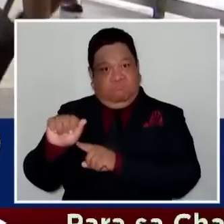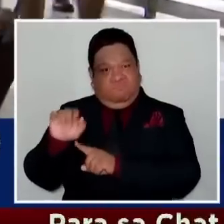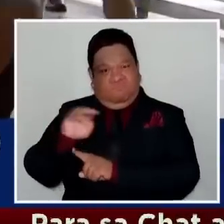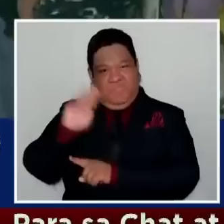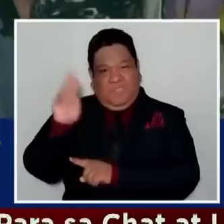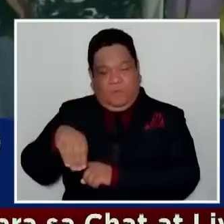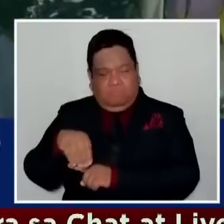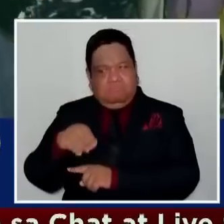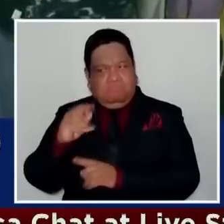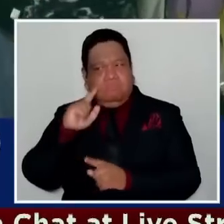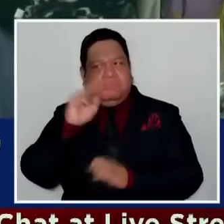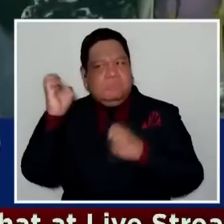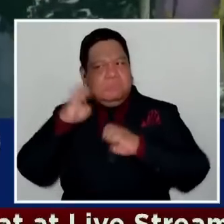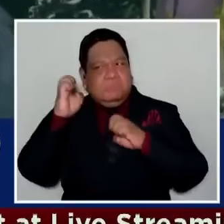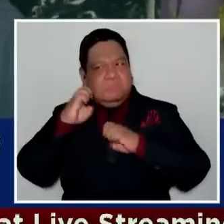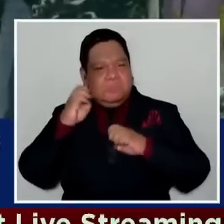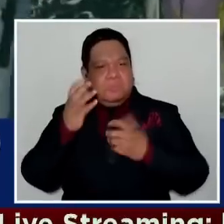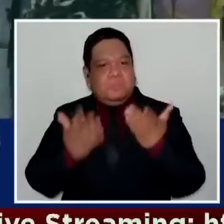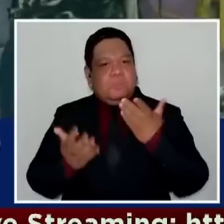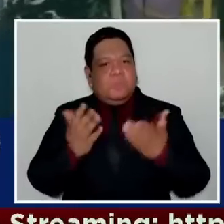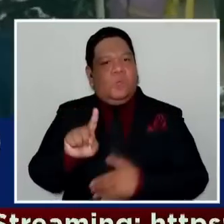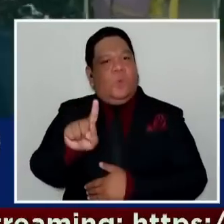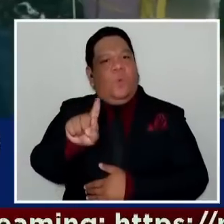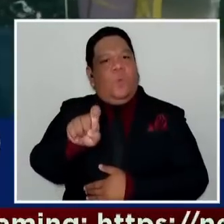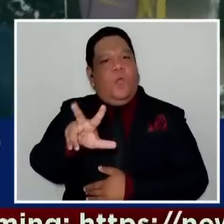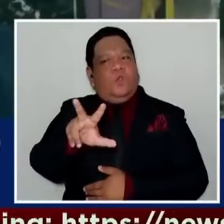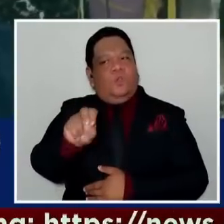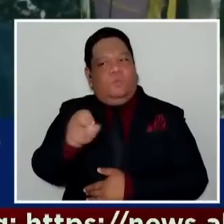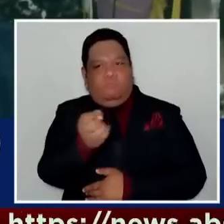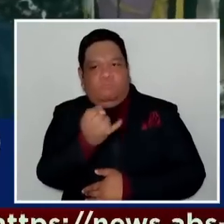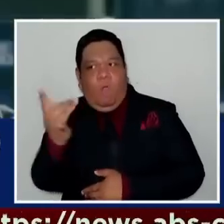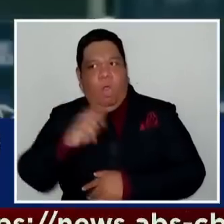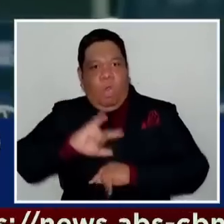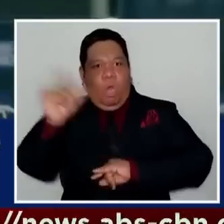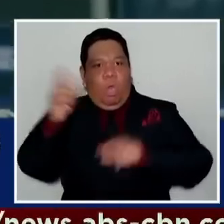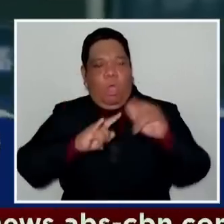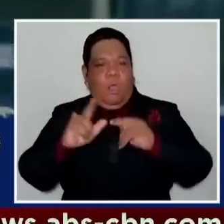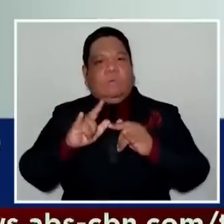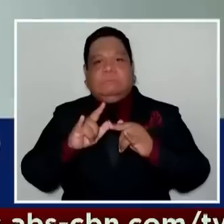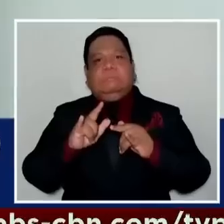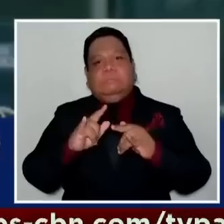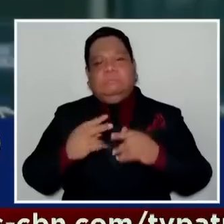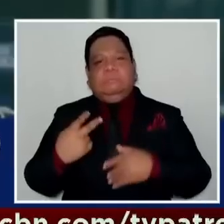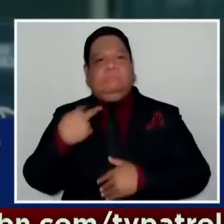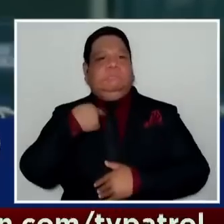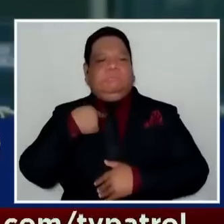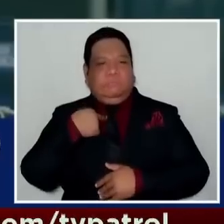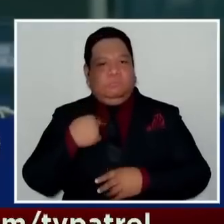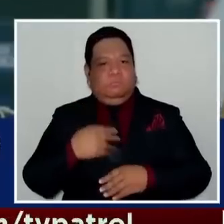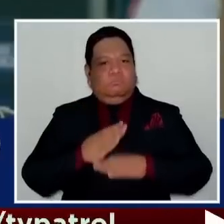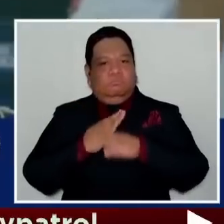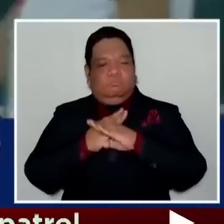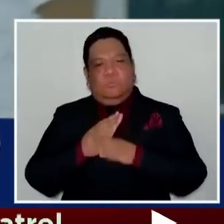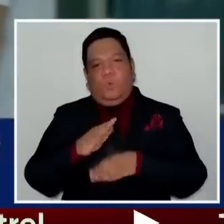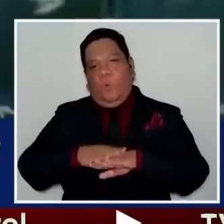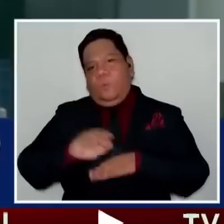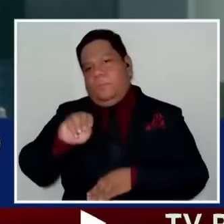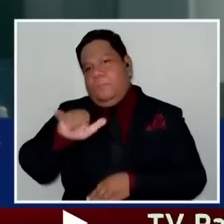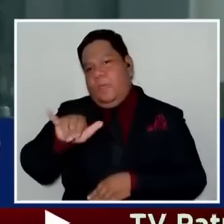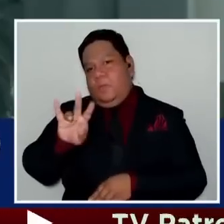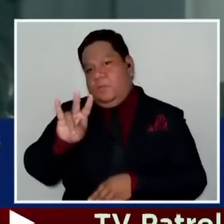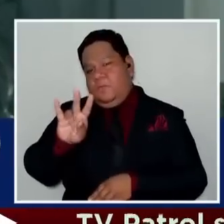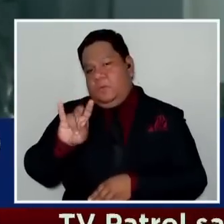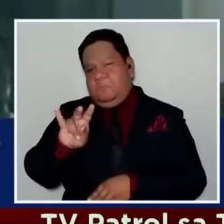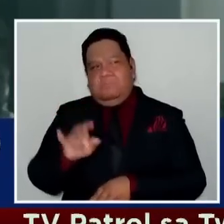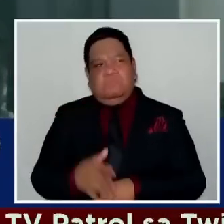buong bansa ang maapektuhan ng airspace closures sa May 17 at nasa 20,000 mga pasahero ang